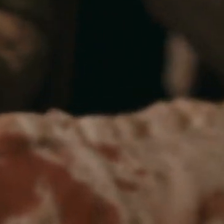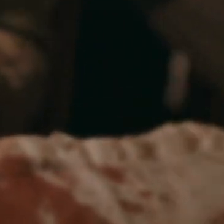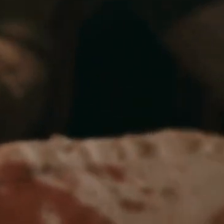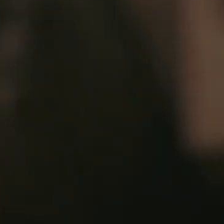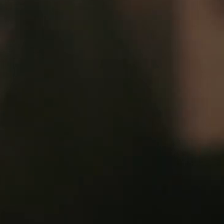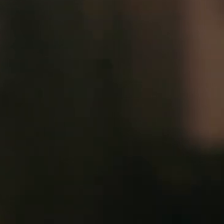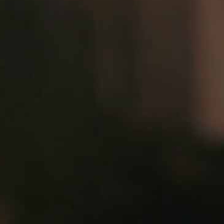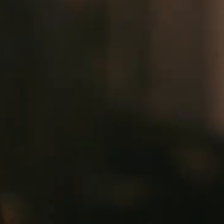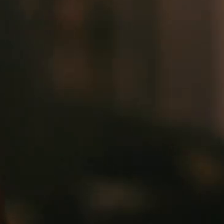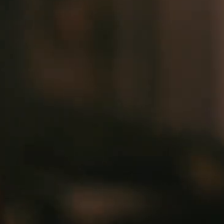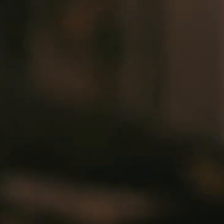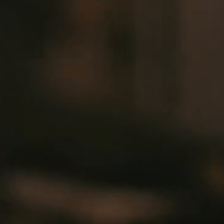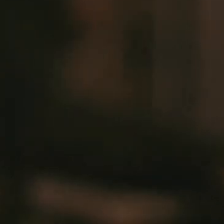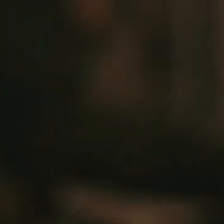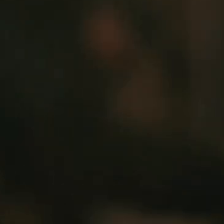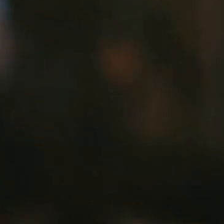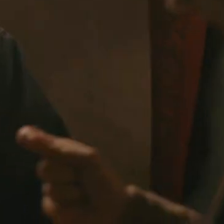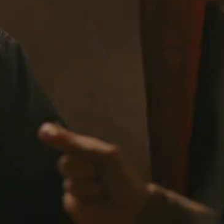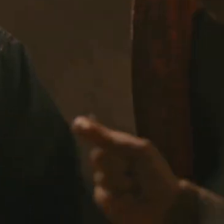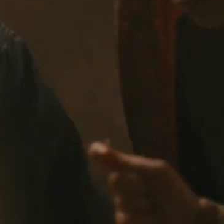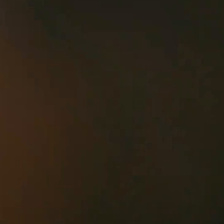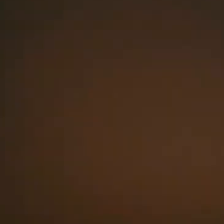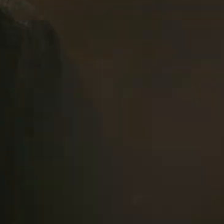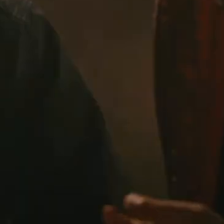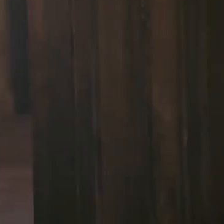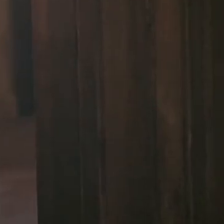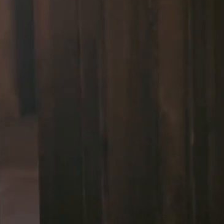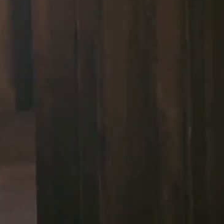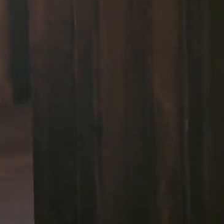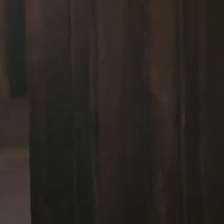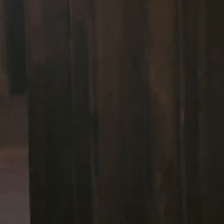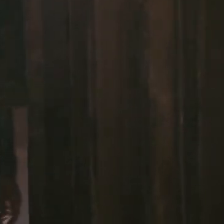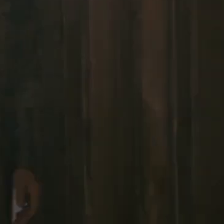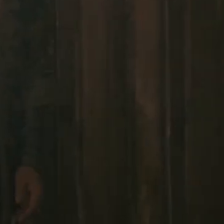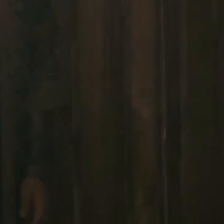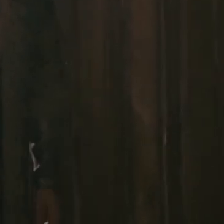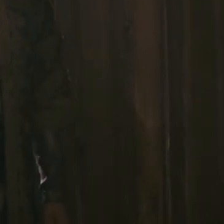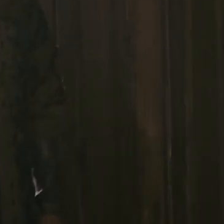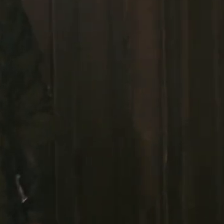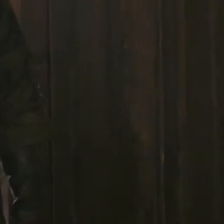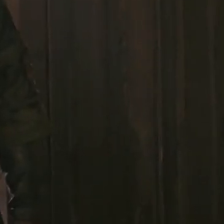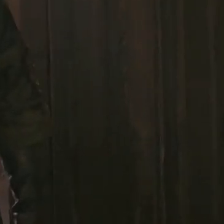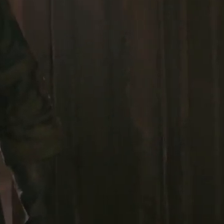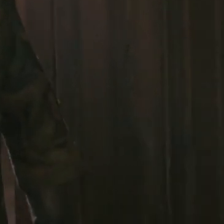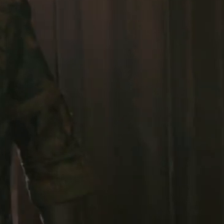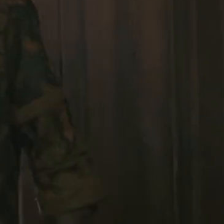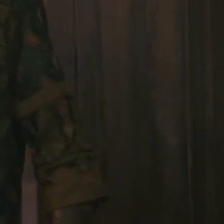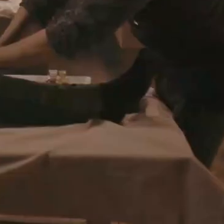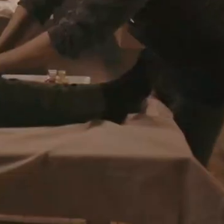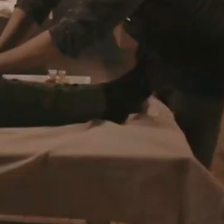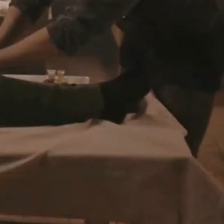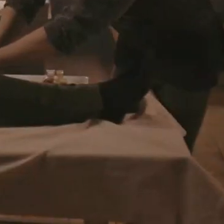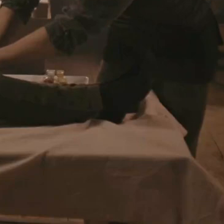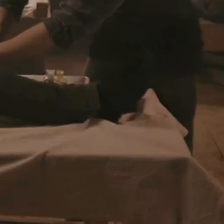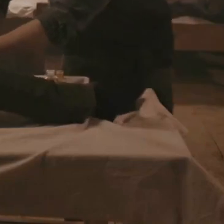askeri ayaklarından tutuyor. Birinin kapısında beliren Neccar tedirgin bakışlarıyla içeri girdi. Sakin olun,